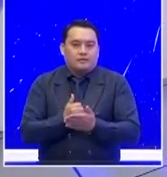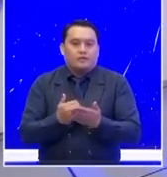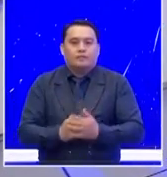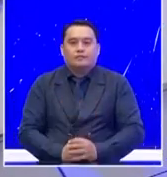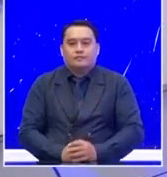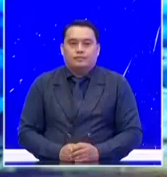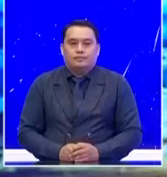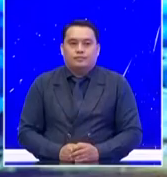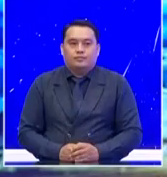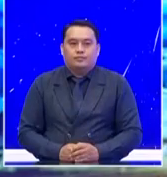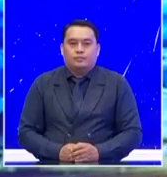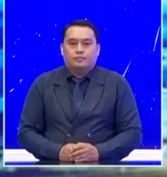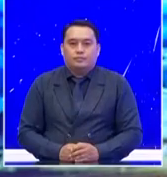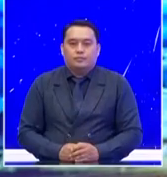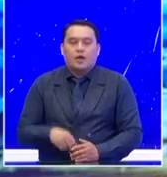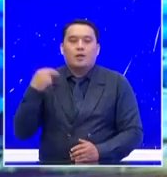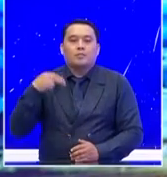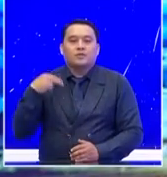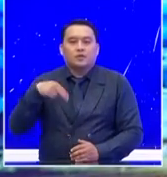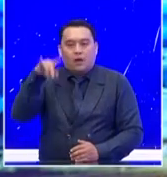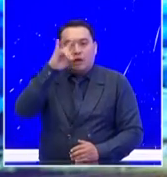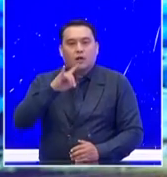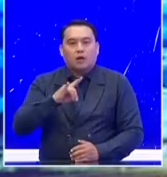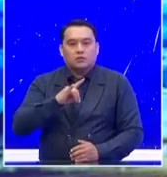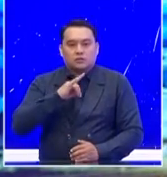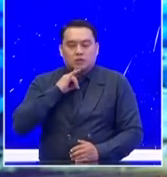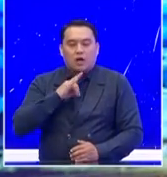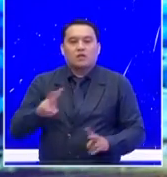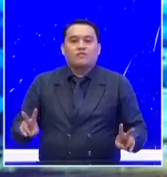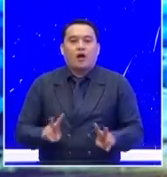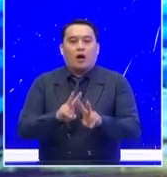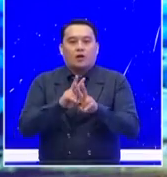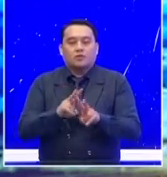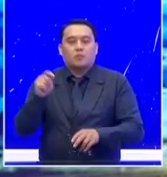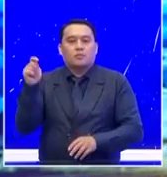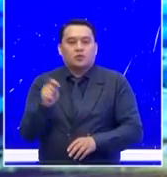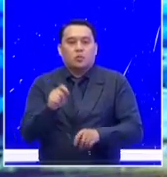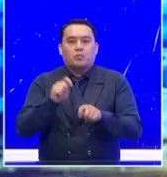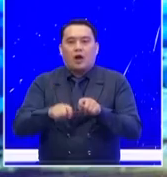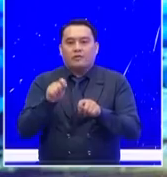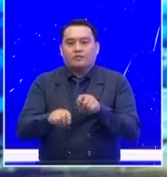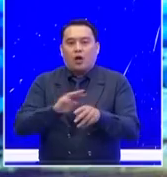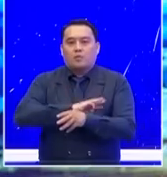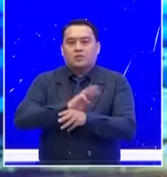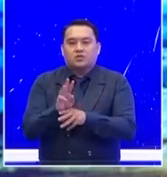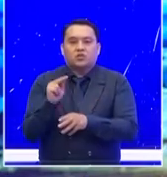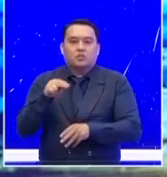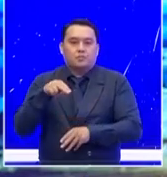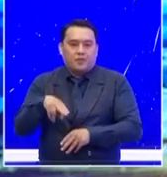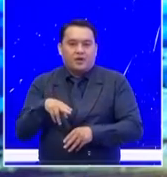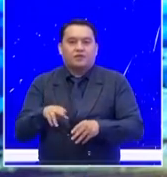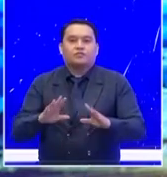Жумабеков. Президент Казахстана Касым-Жомарт Токаев в Нур-Султане посетил штаб по обеспечению режима